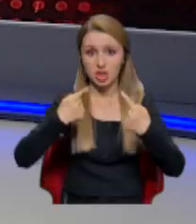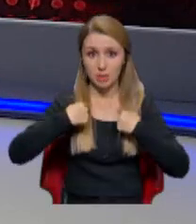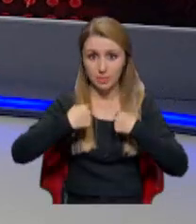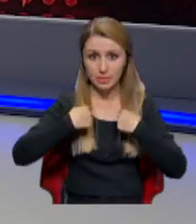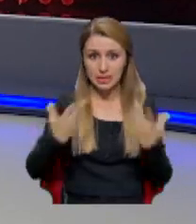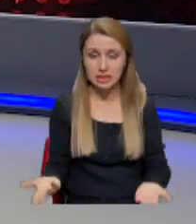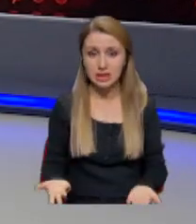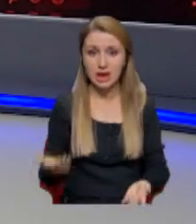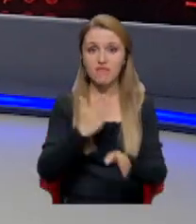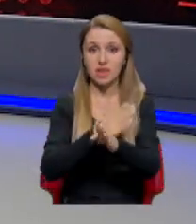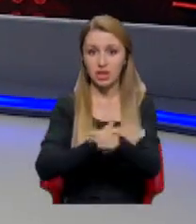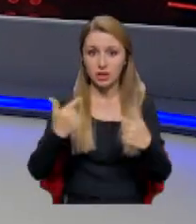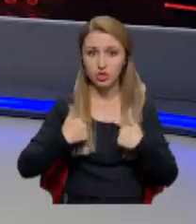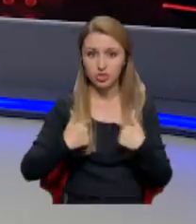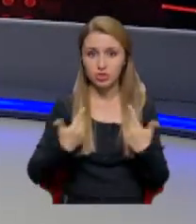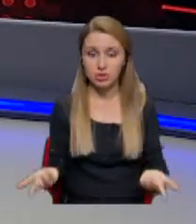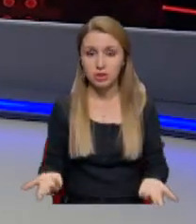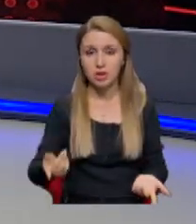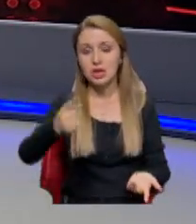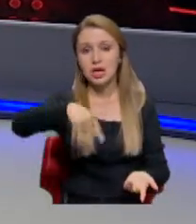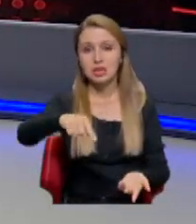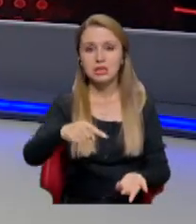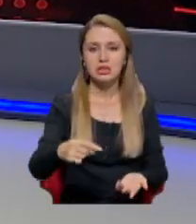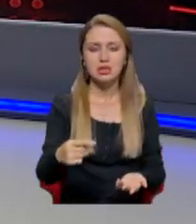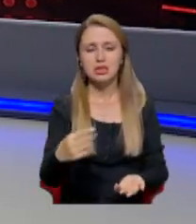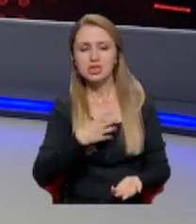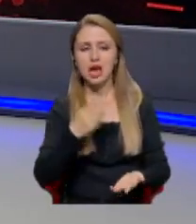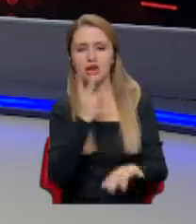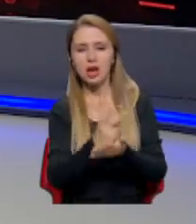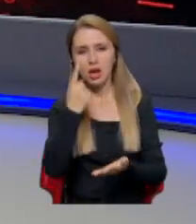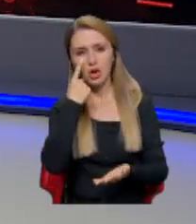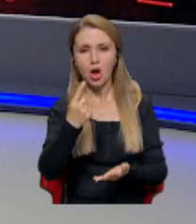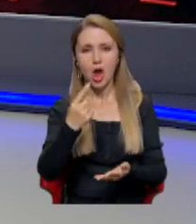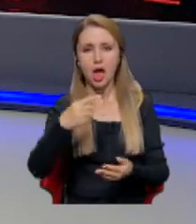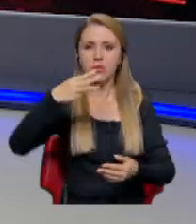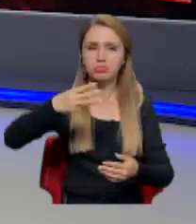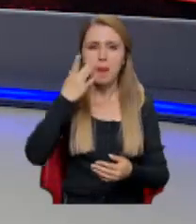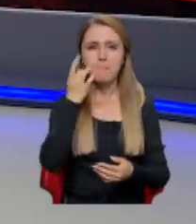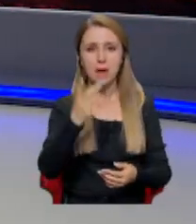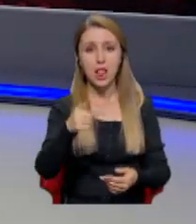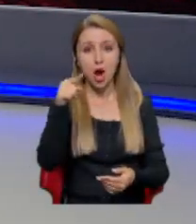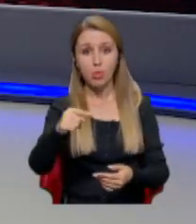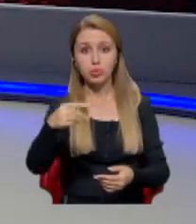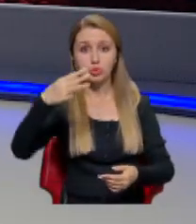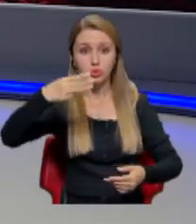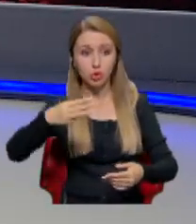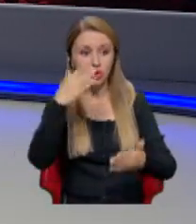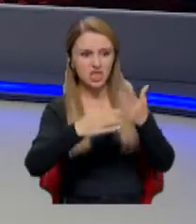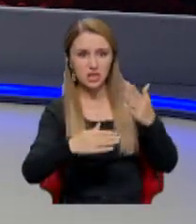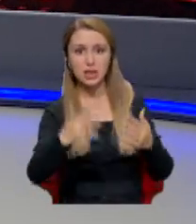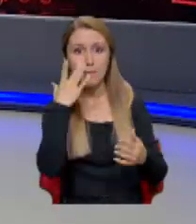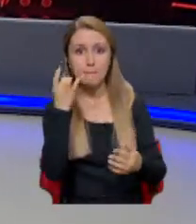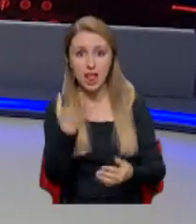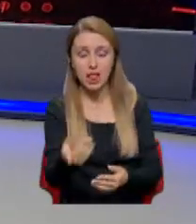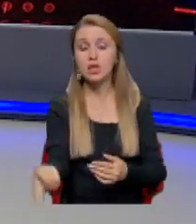bizleriz ya, yurttaşlarız. Yani siz kafanıza göre bir kur belirliyorsunuz, mevcut kurun yarısı kadar bir kur belirliyorsunuz